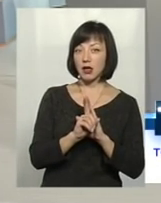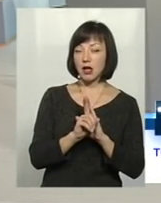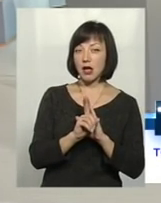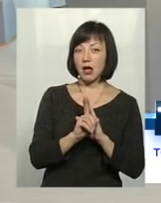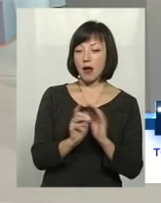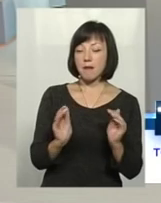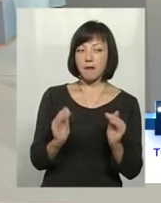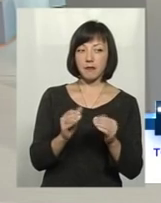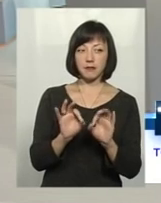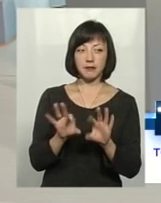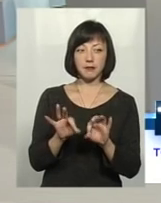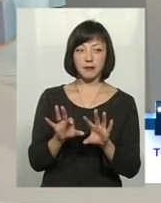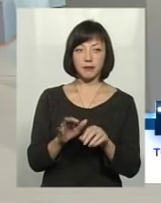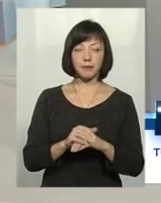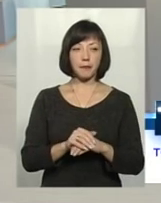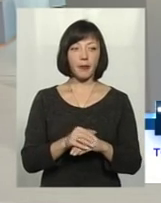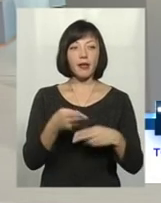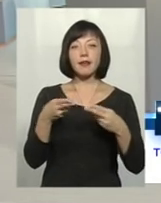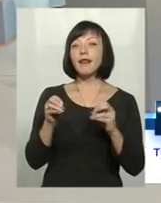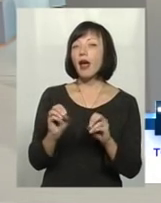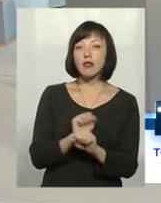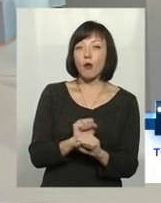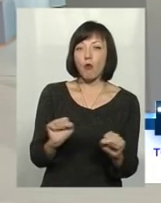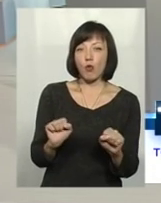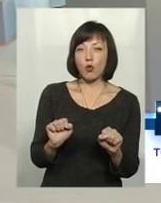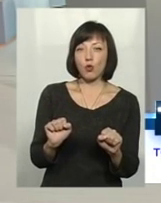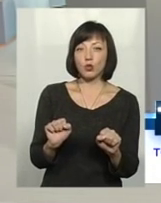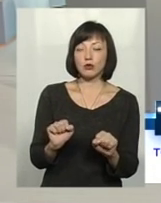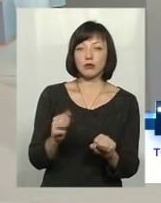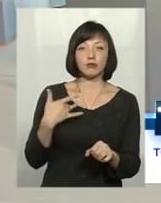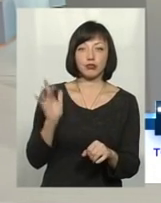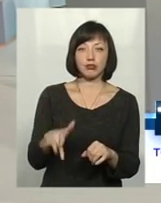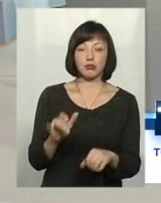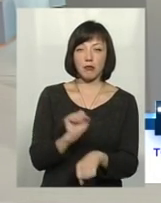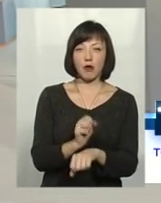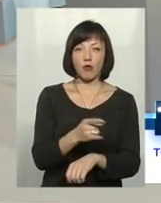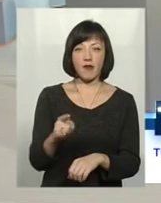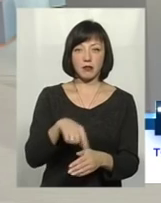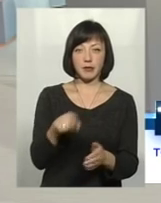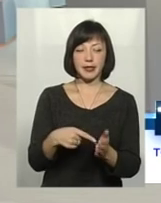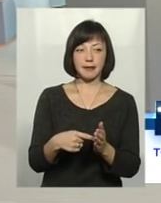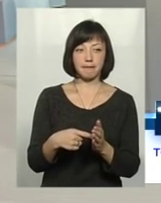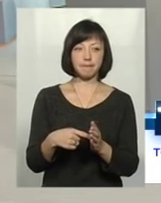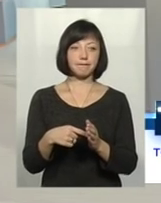правового лікна. Де не можна категорично паркуватися в місті?